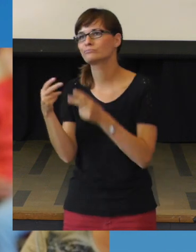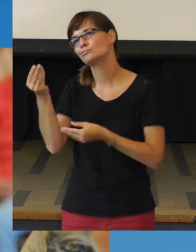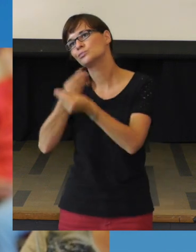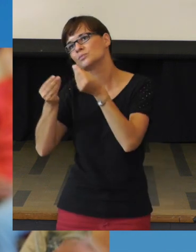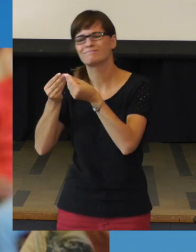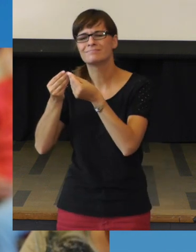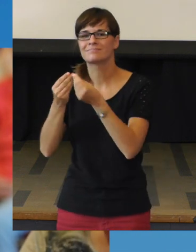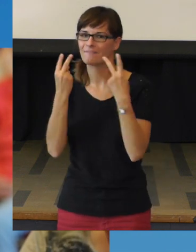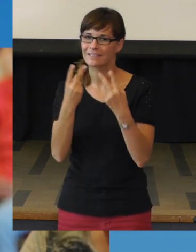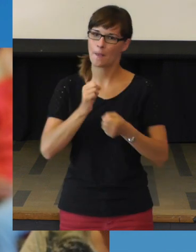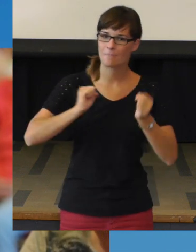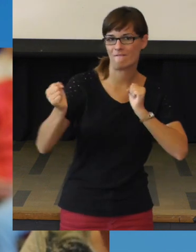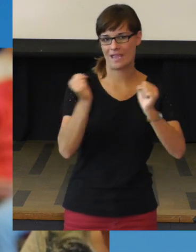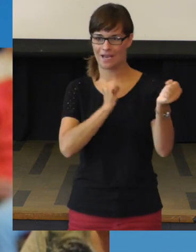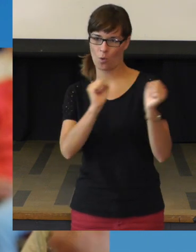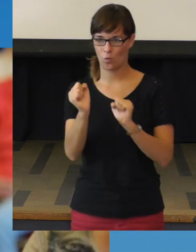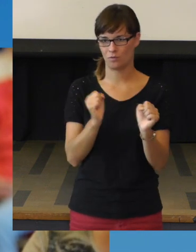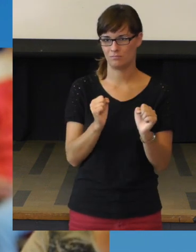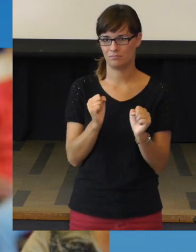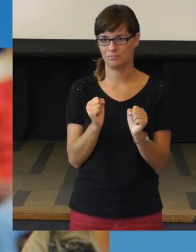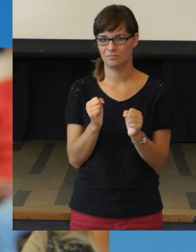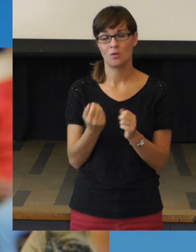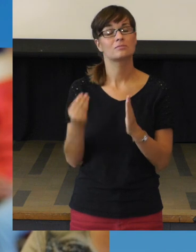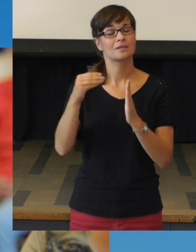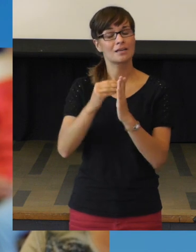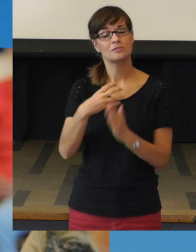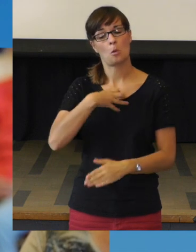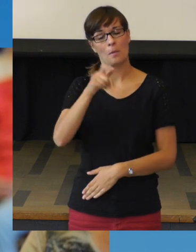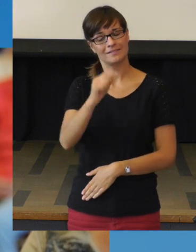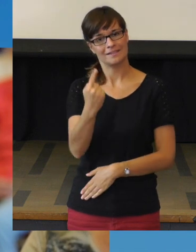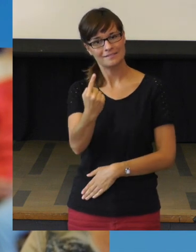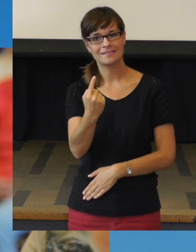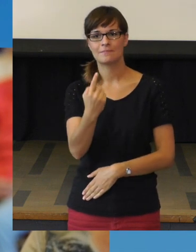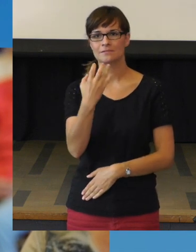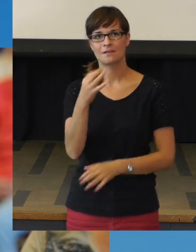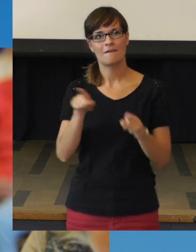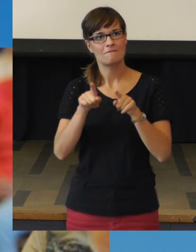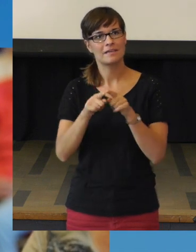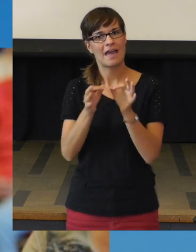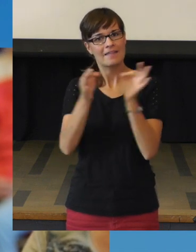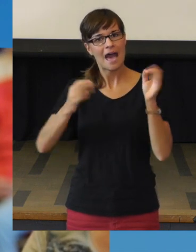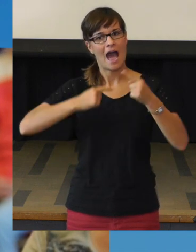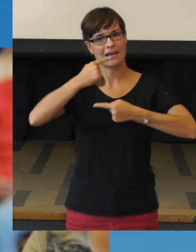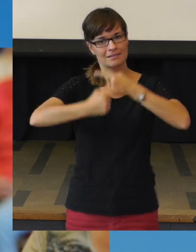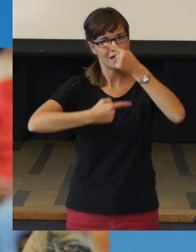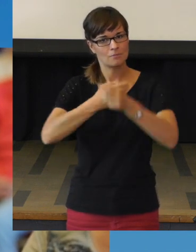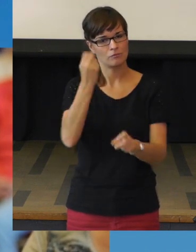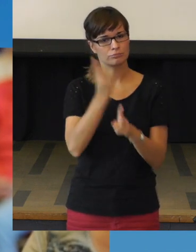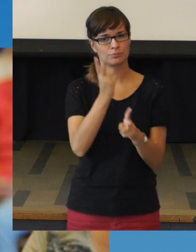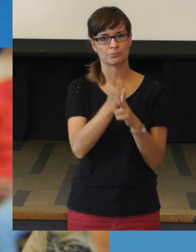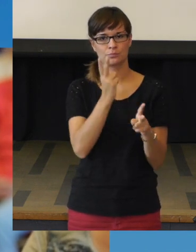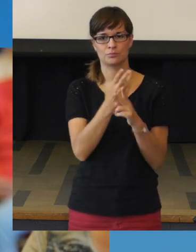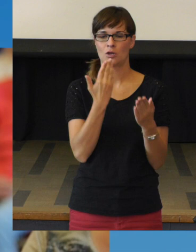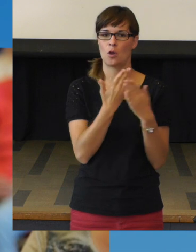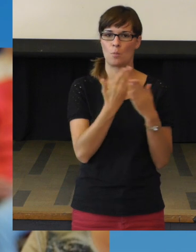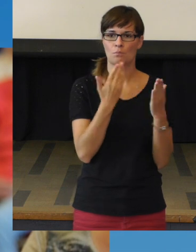und der Patient sollte nach Möglichkeit einen Tagesablauf haben, dass er sagt, okay, ich stehe um 6 oder um 7 oder um 8 auf und ich bis